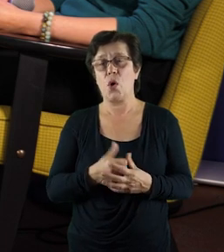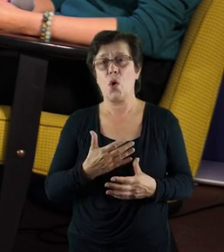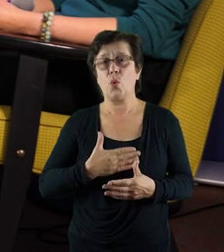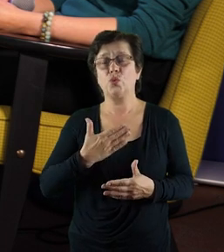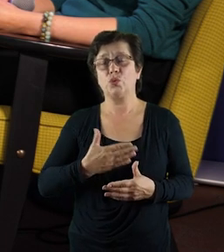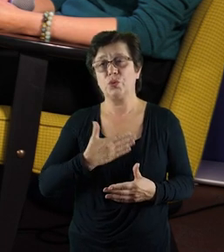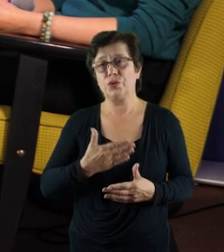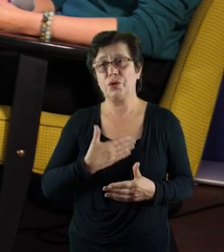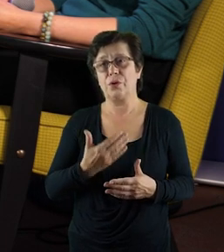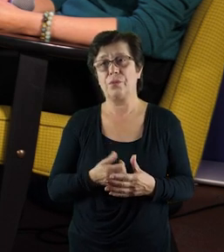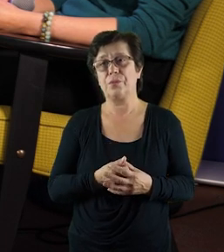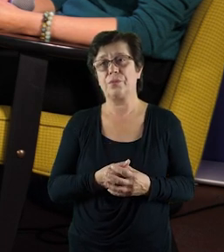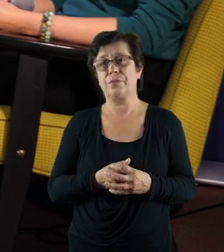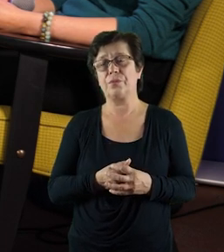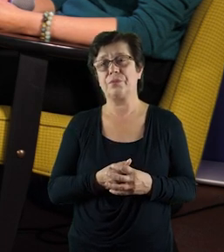uczuciom.